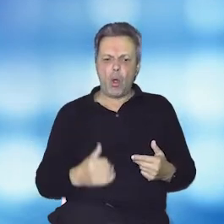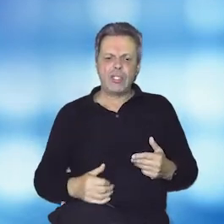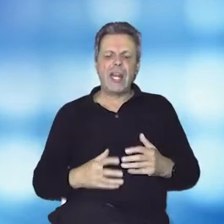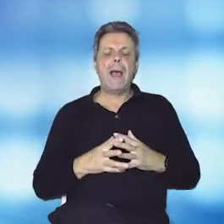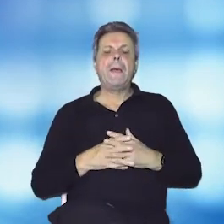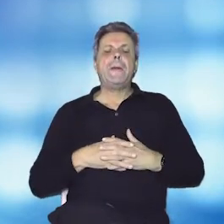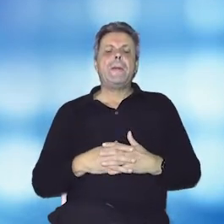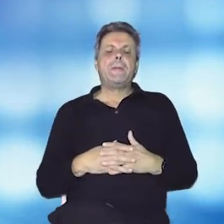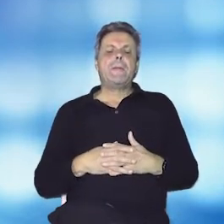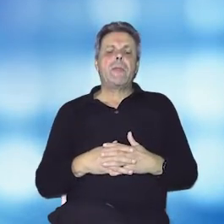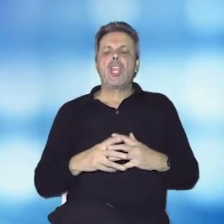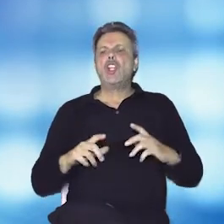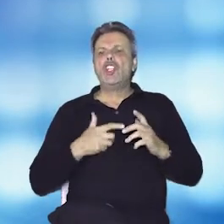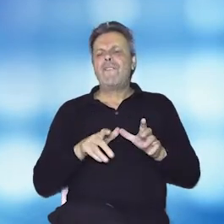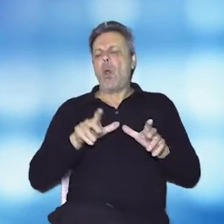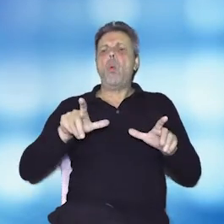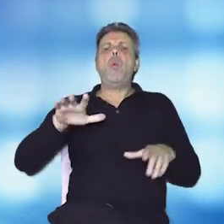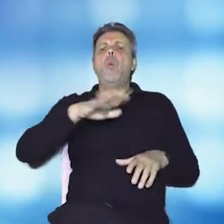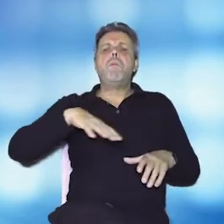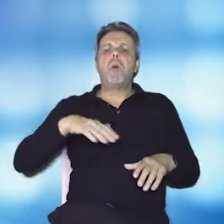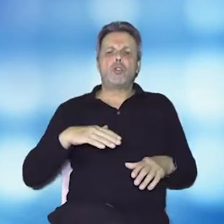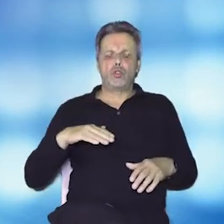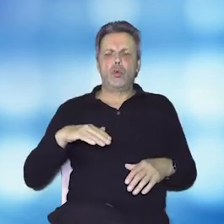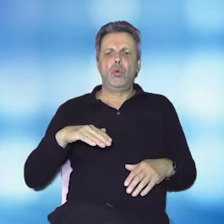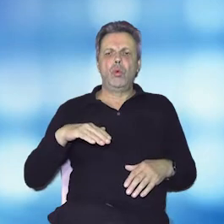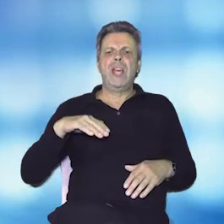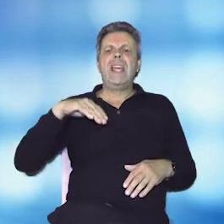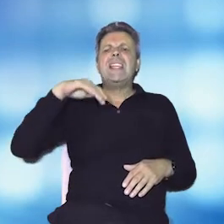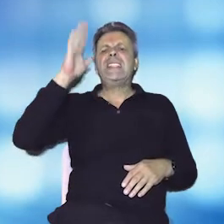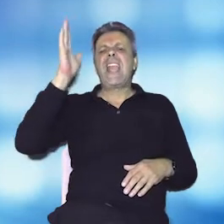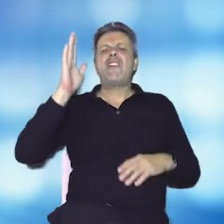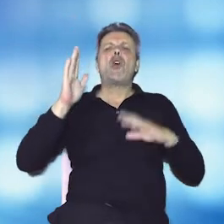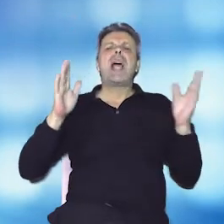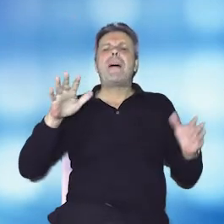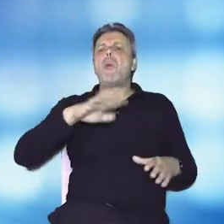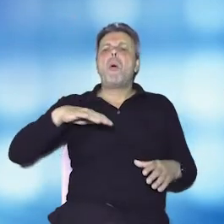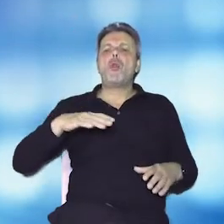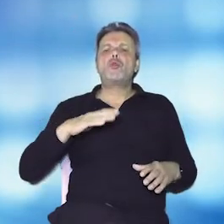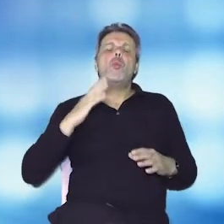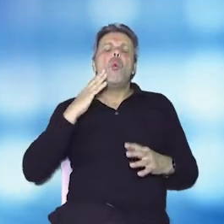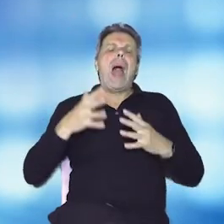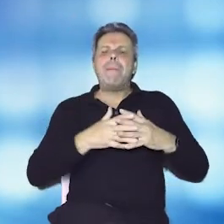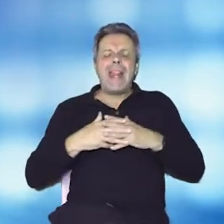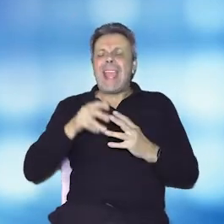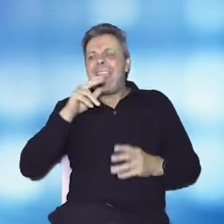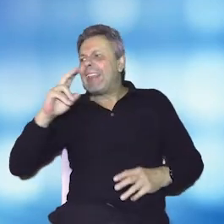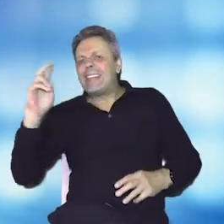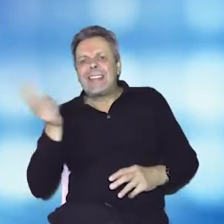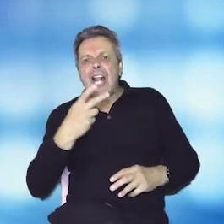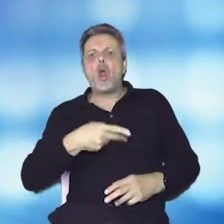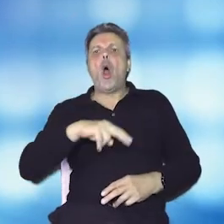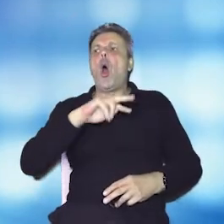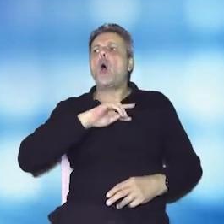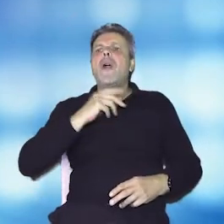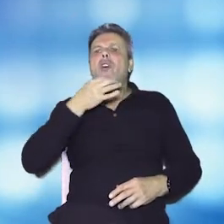Smith živio u području, sjeverozapadnom području Sjedinjenih Država, zapravo i sam tražio odgovor